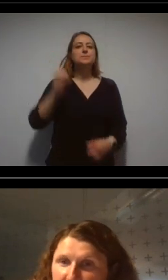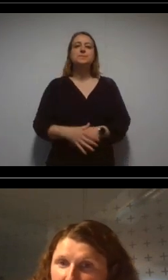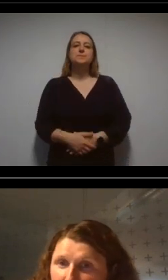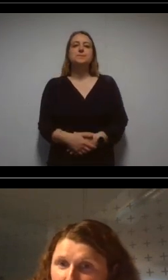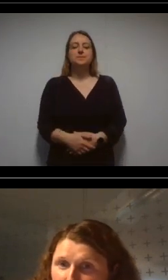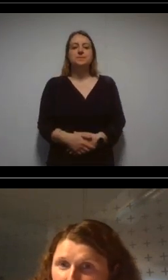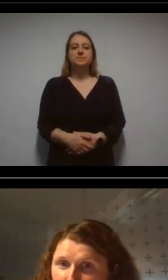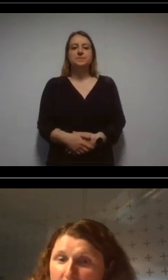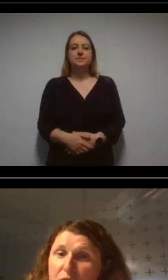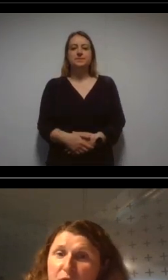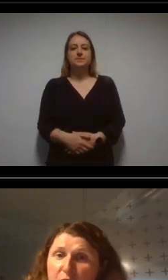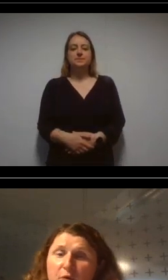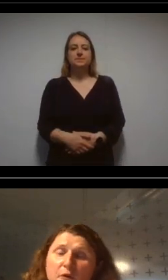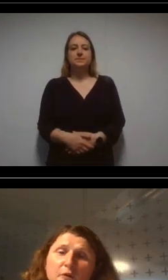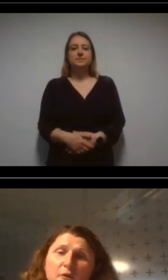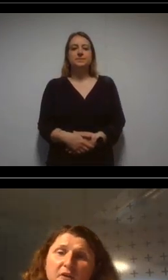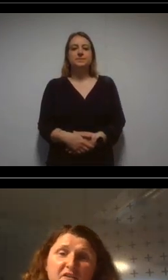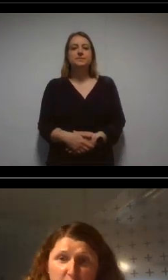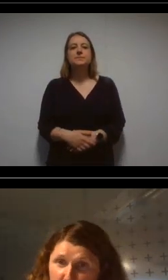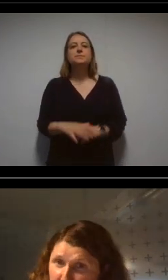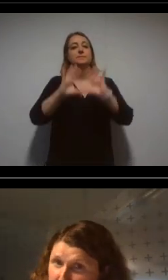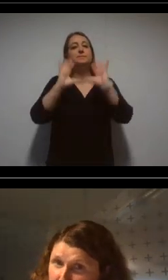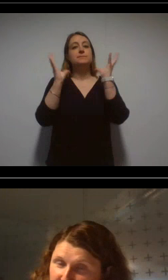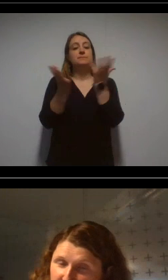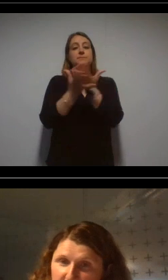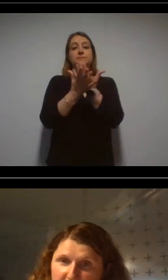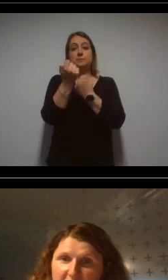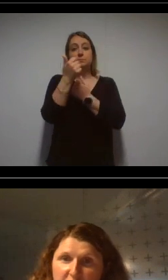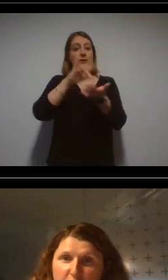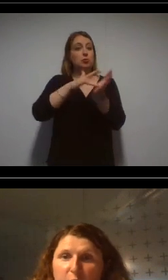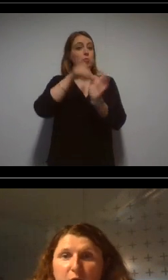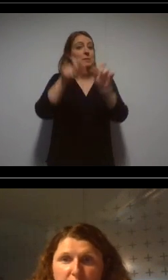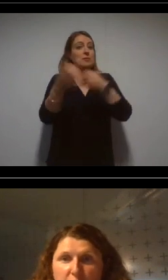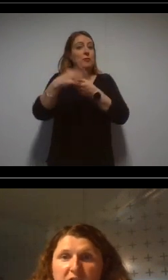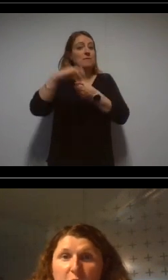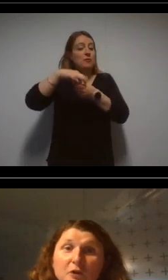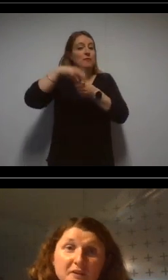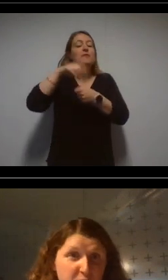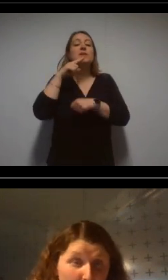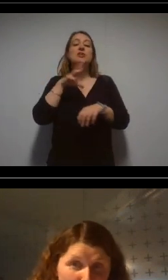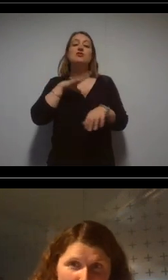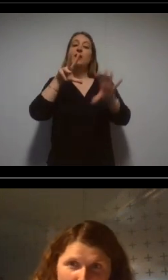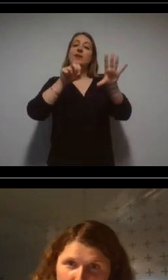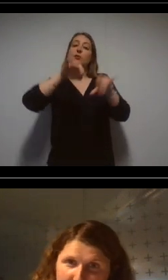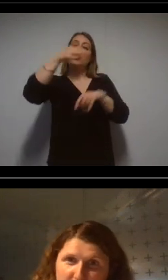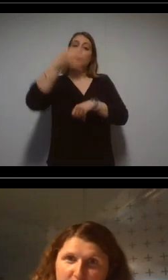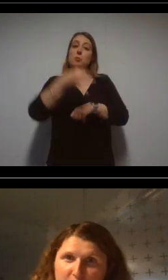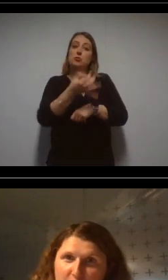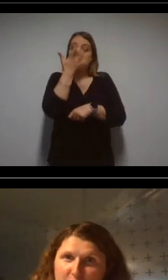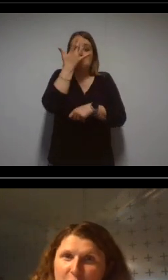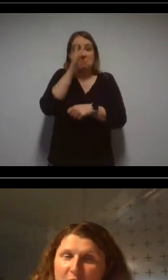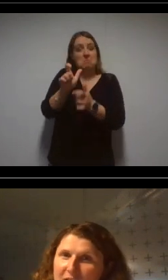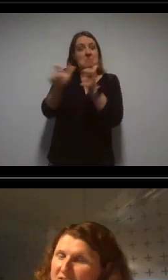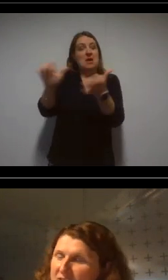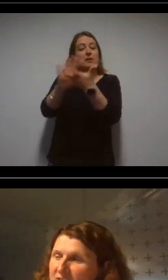Eh bien là, on a plus de quasiment tout le monde a voté et on a 80% qui ne connaissent pas encore Arthège.